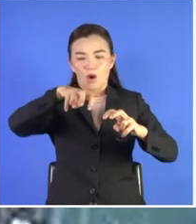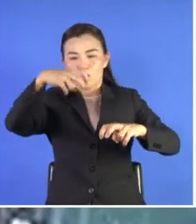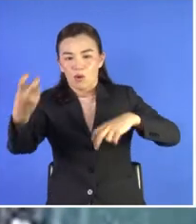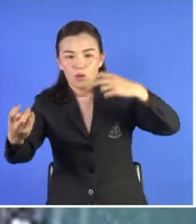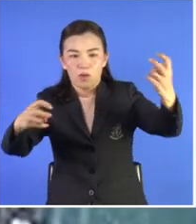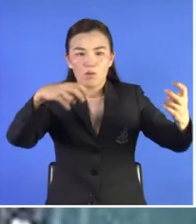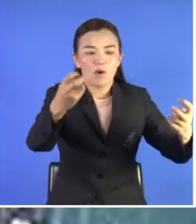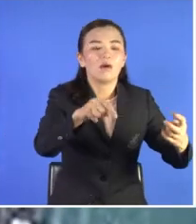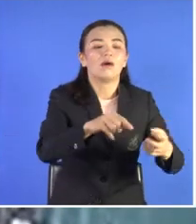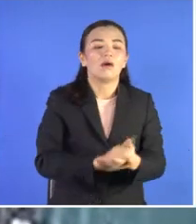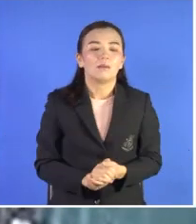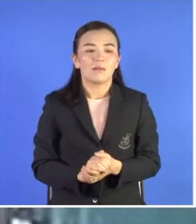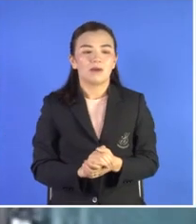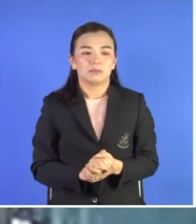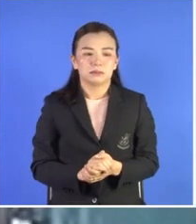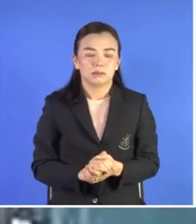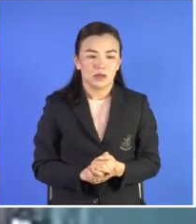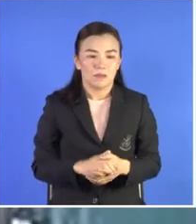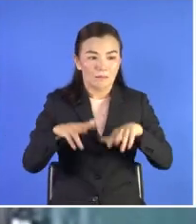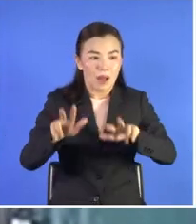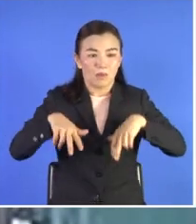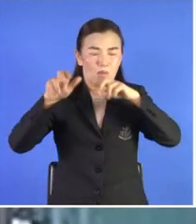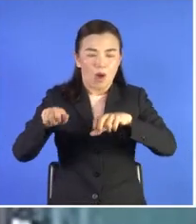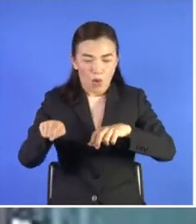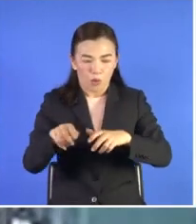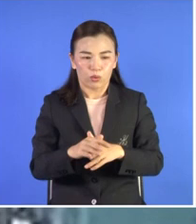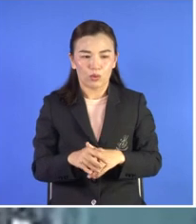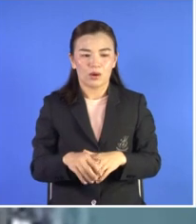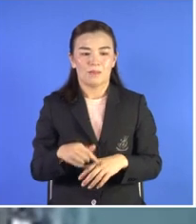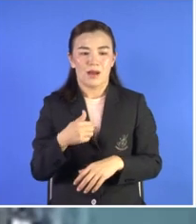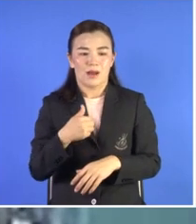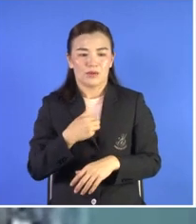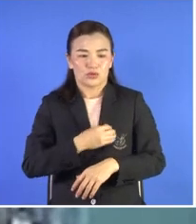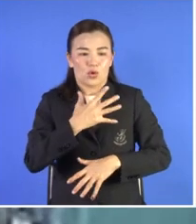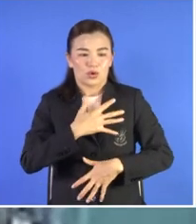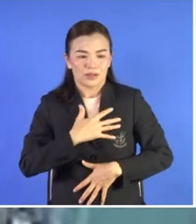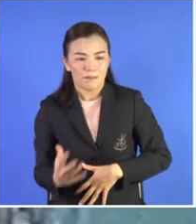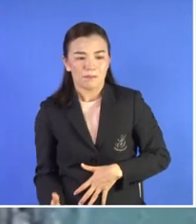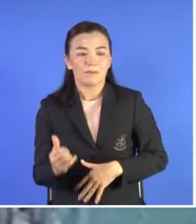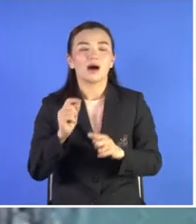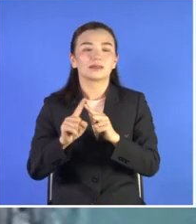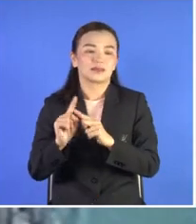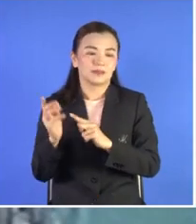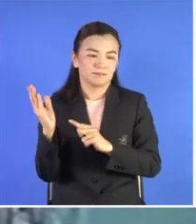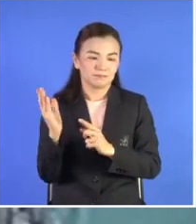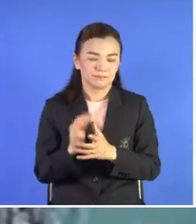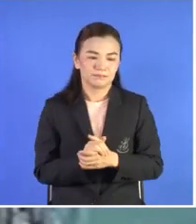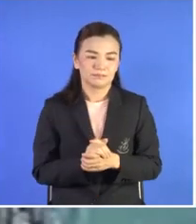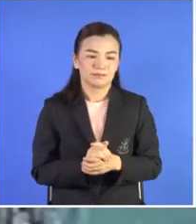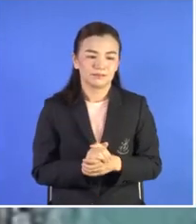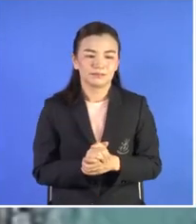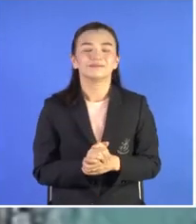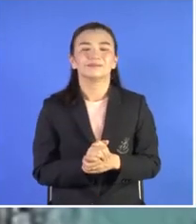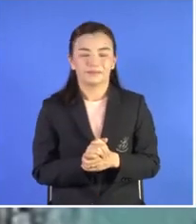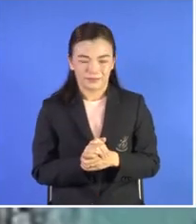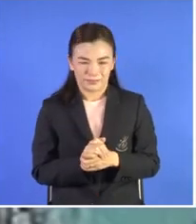ครับชาวบ้านเดี๋ยววิ่งหนีดูแมวนี่ก็ตกใจนะครับวิ่งหนีกันคนละทิศคนละทางเลยขณะที่ชาวบ้านนี่หมาเนี่ยครับนี่ก็ตก